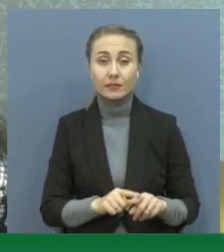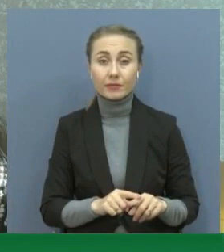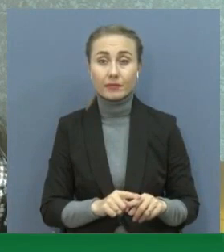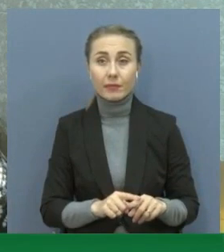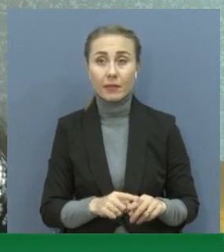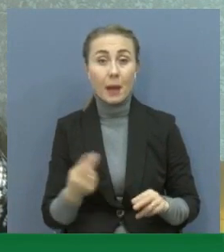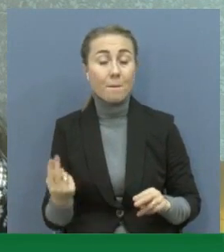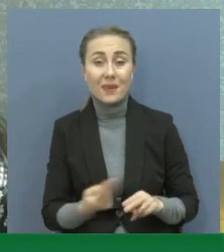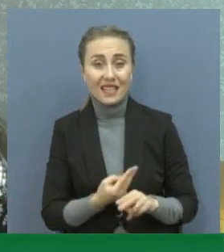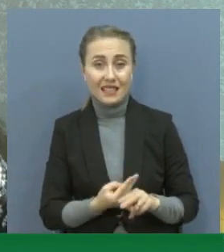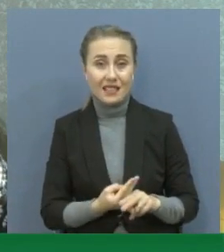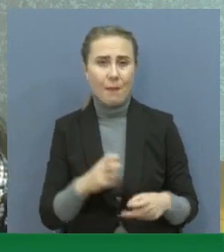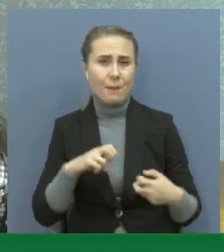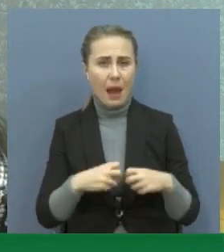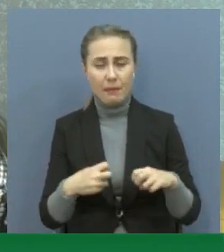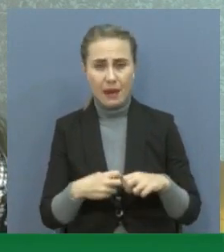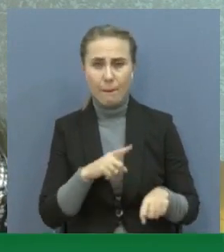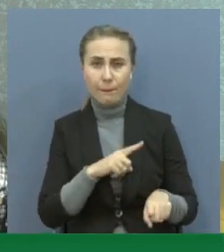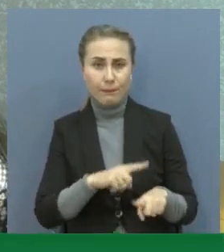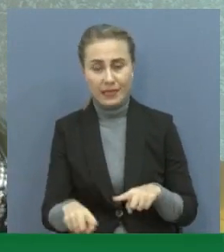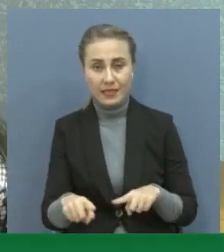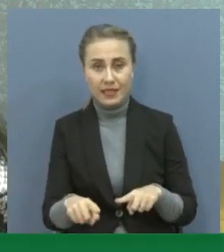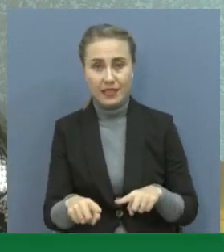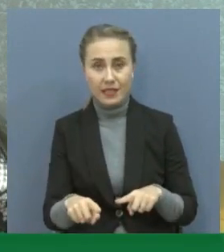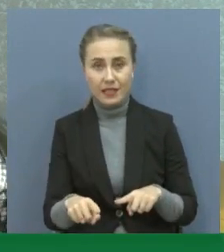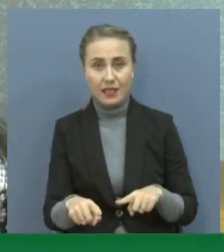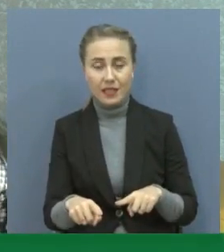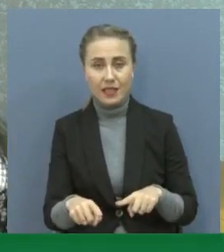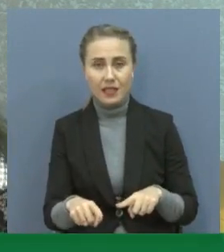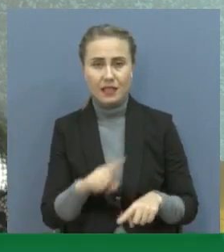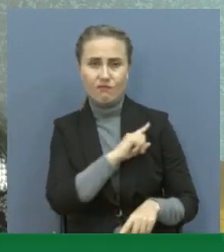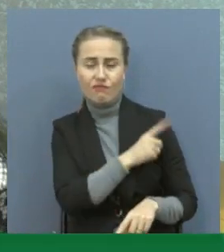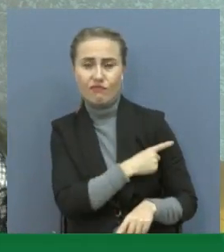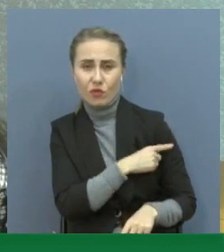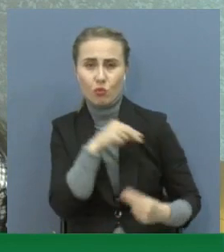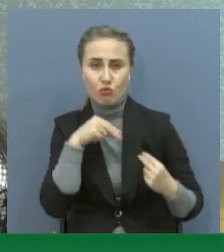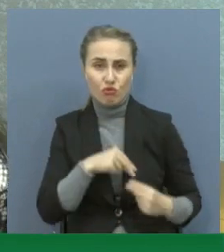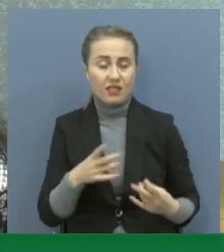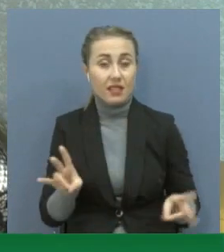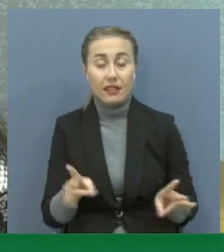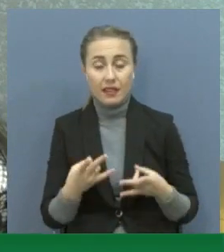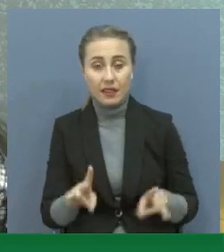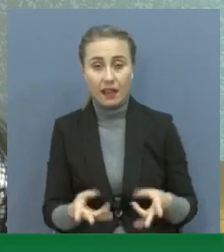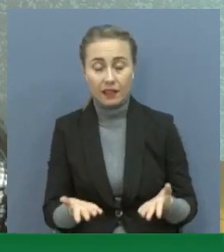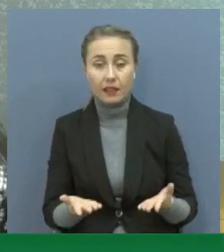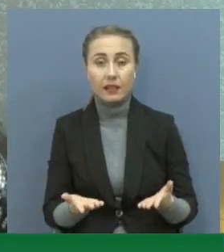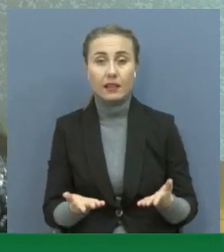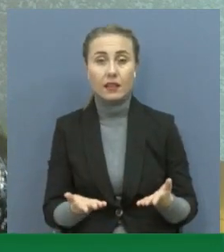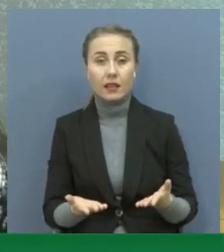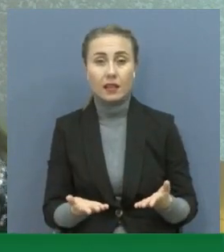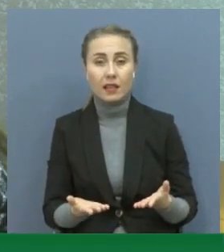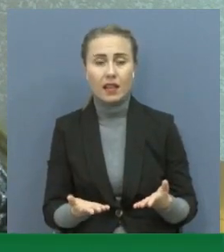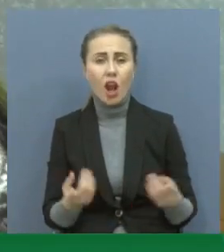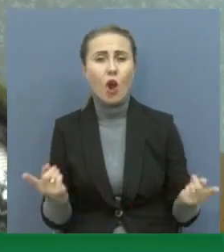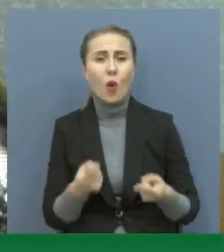заработать без проблем, не проявляя усилия, чтобы вот как наживо